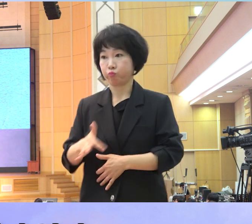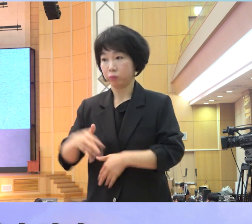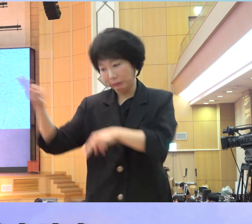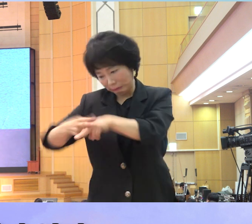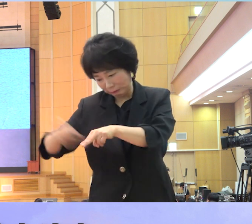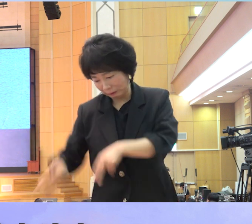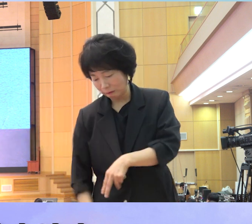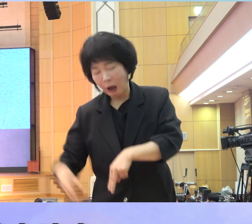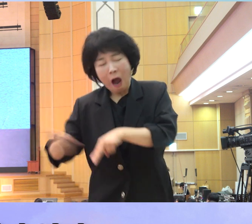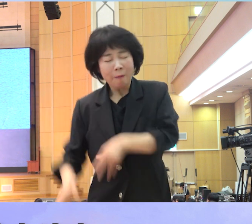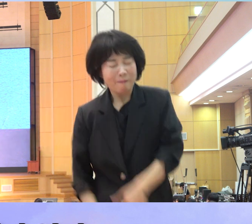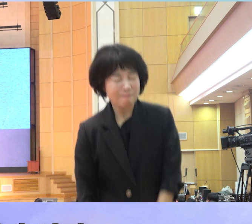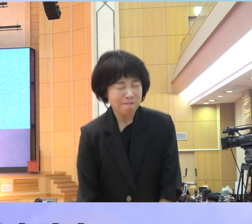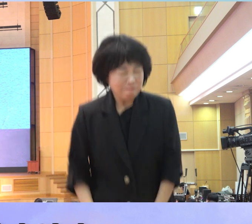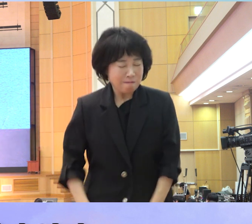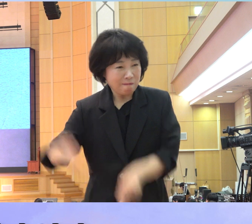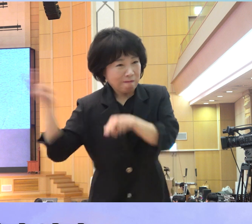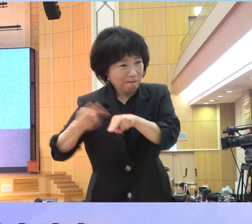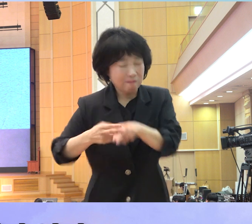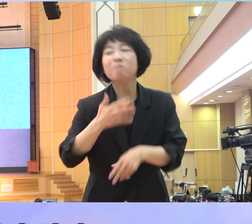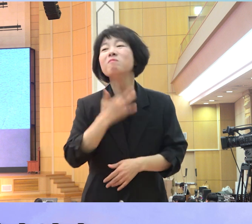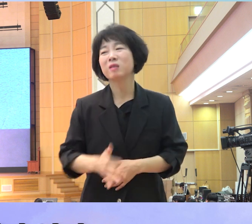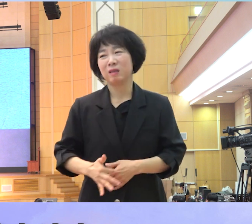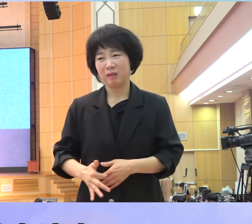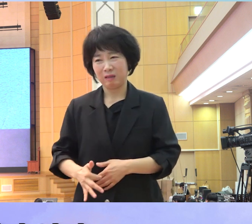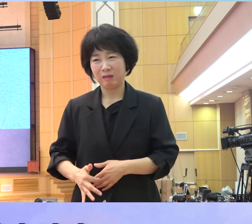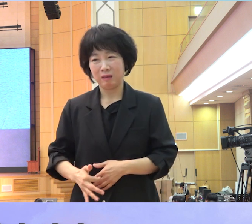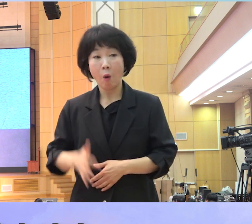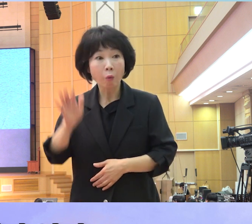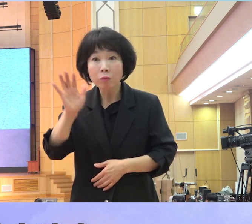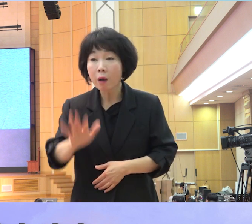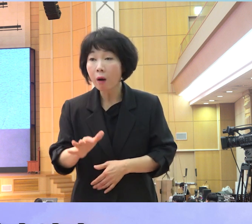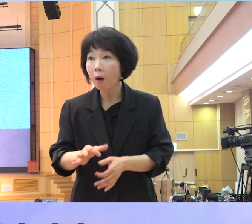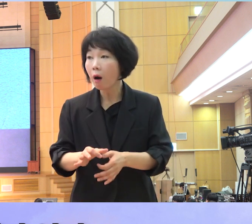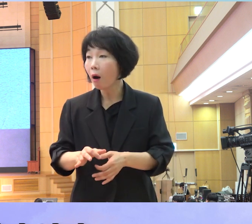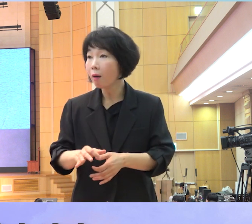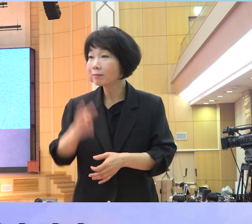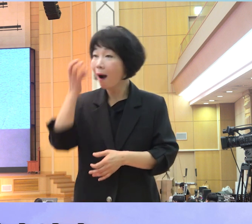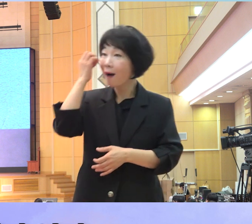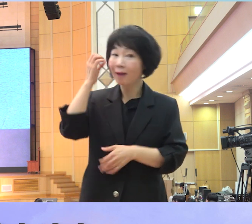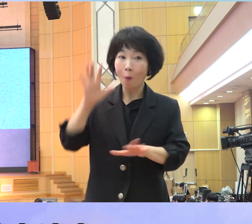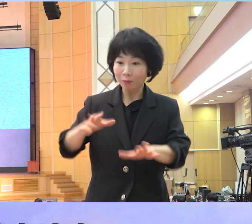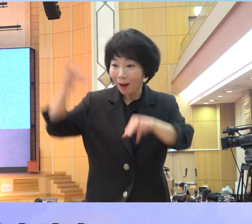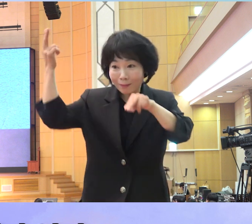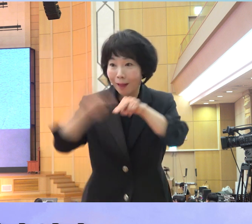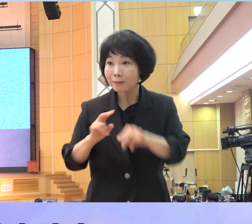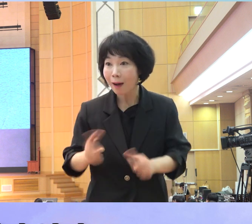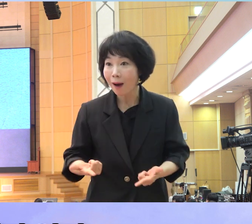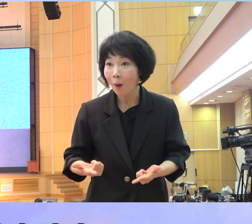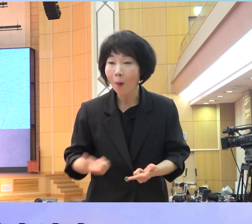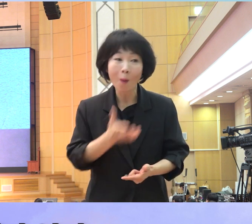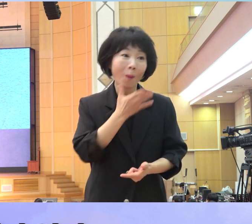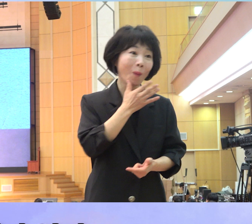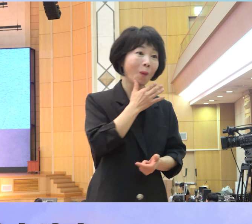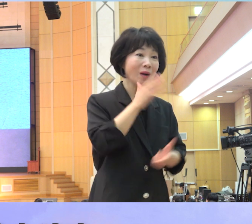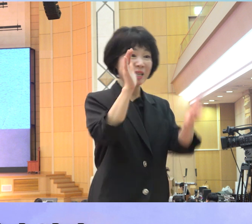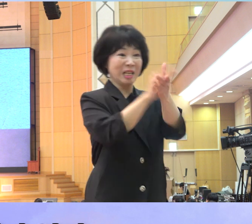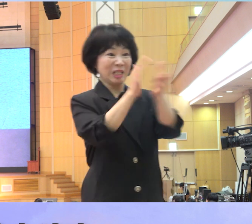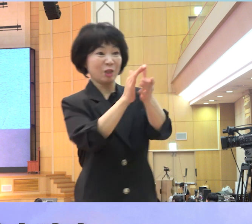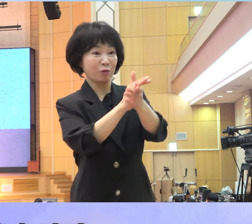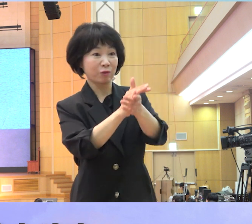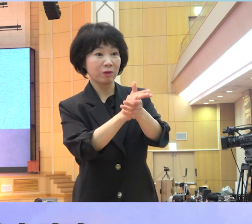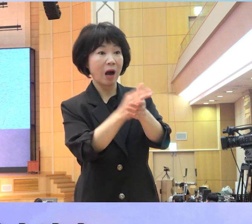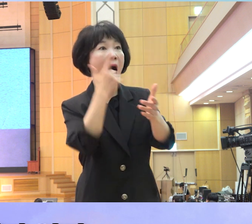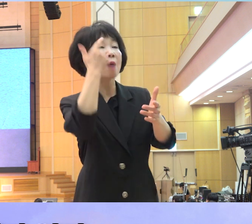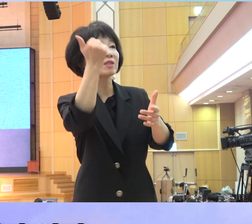맞았죠. 그 자리에서 바로 혼날 왜냐면 제 친구들은요 뭐 오락실 갔다고 걸리면, 부모님한테 걸리면 그 자리에서 막